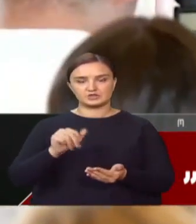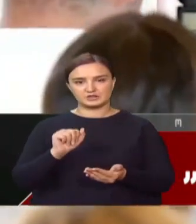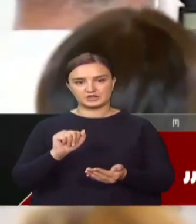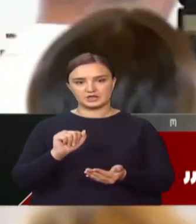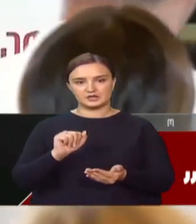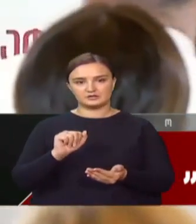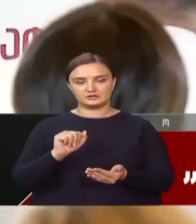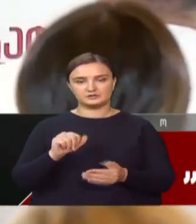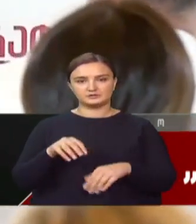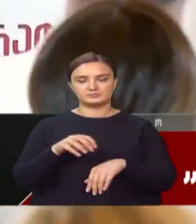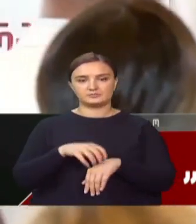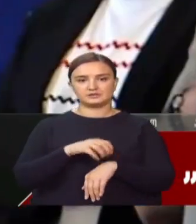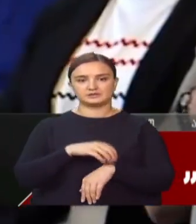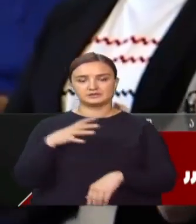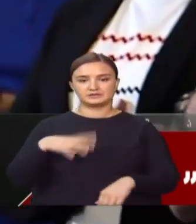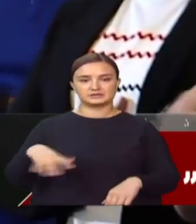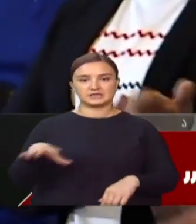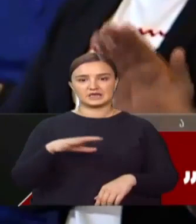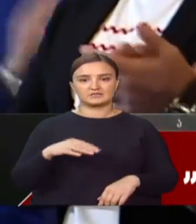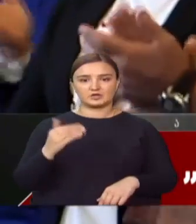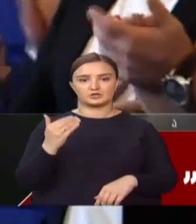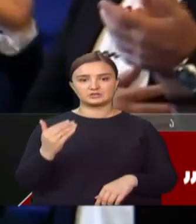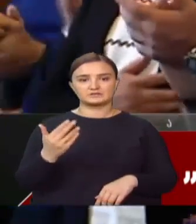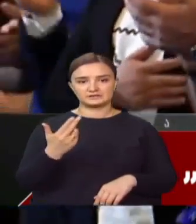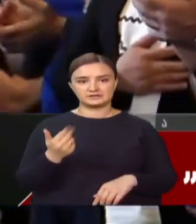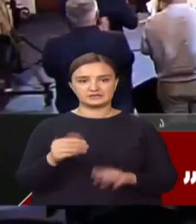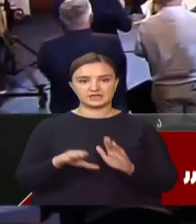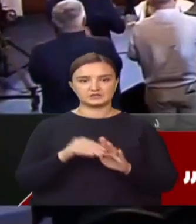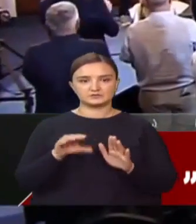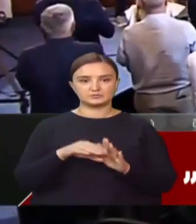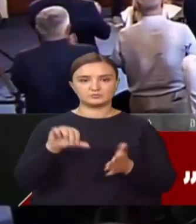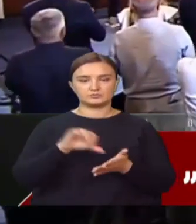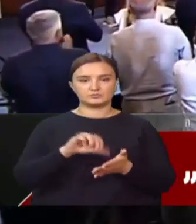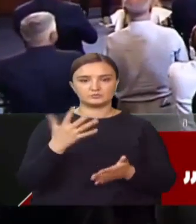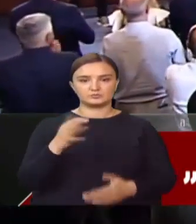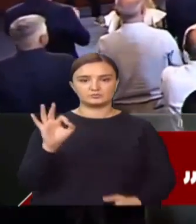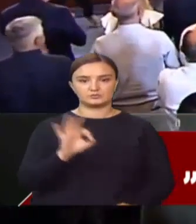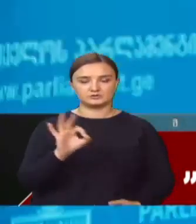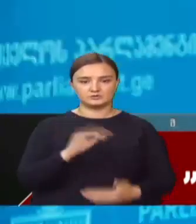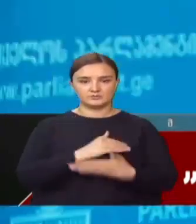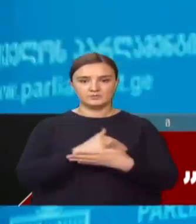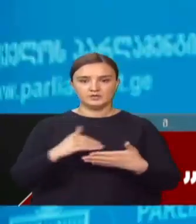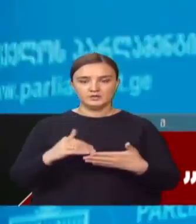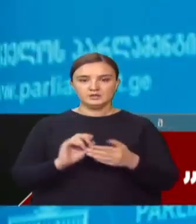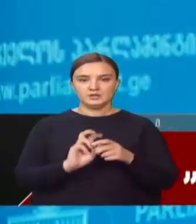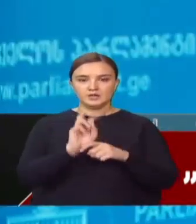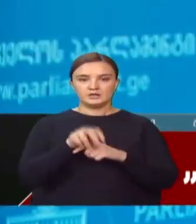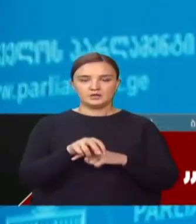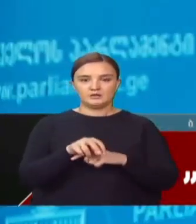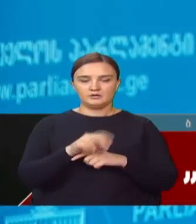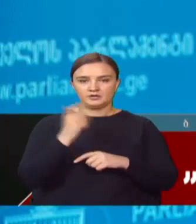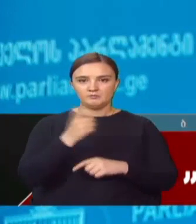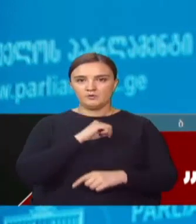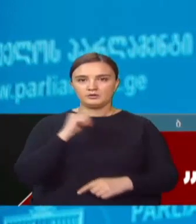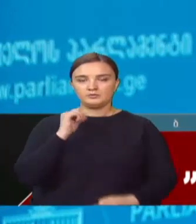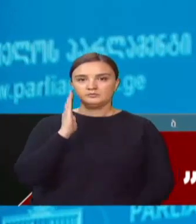გირჩი და პარტია საქართველოსთვის კი არჩევნებში მონაწილეობას და 5%-იანი ბარიერის გადალახვას